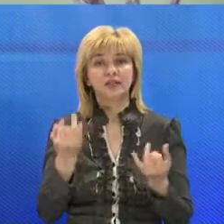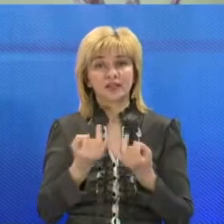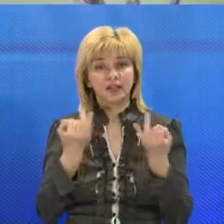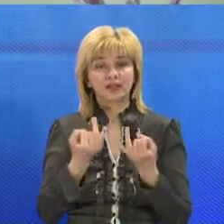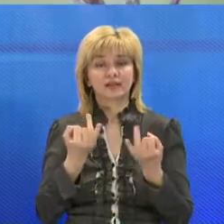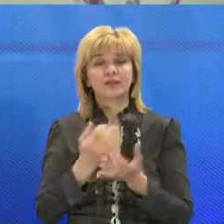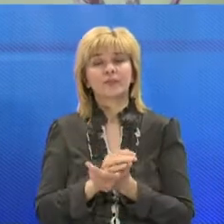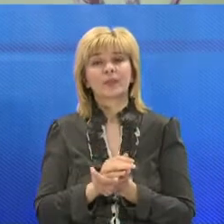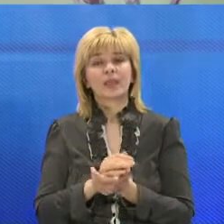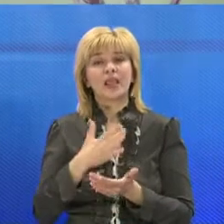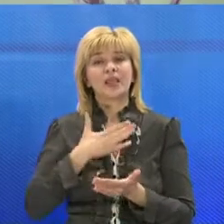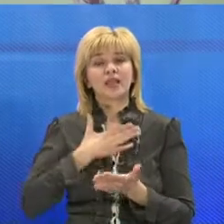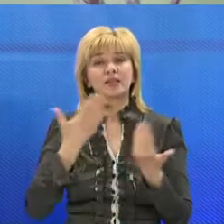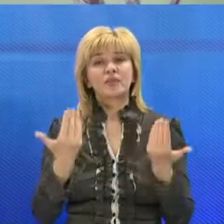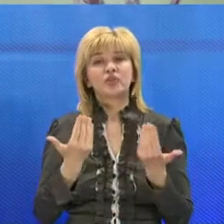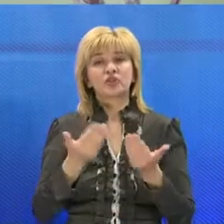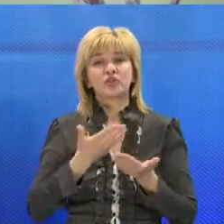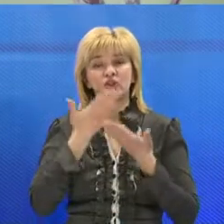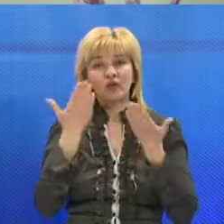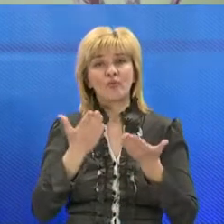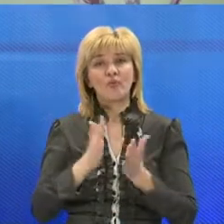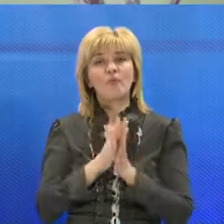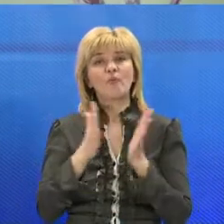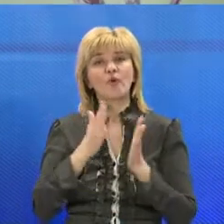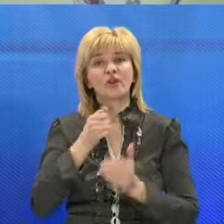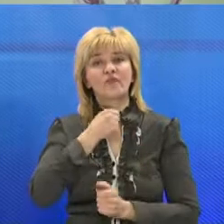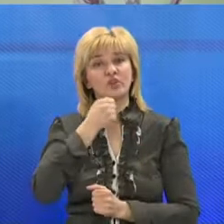Я теперь читаю более взрослые